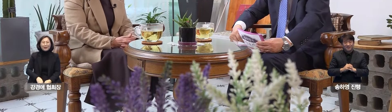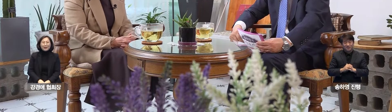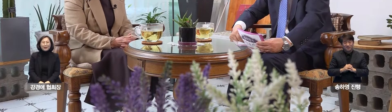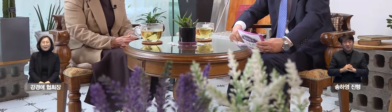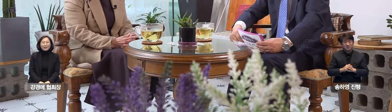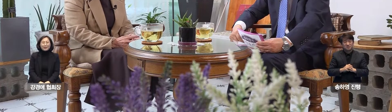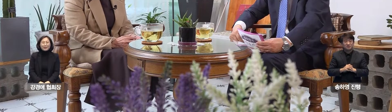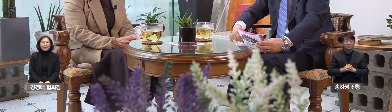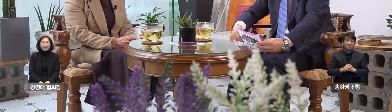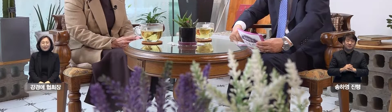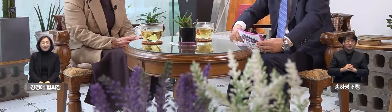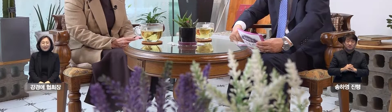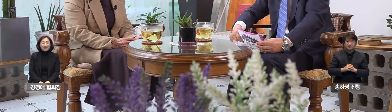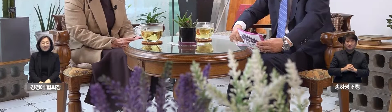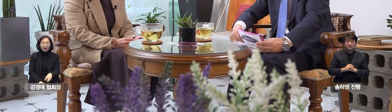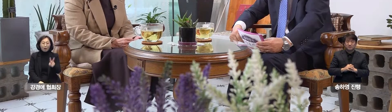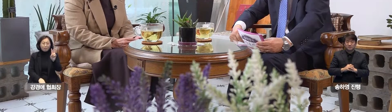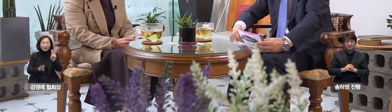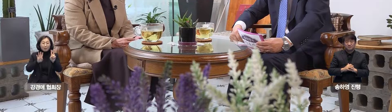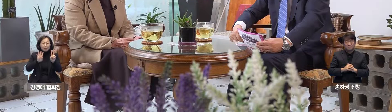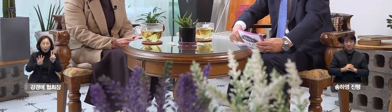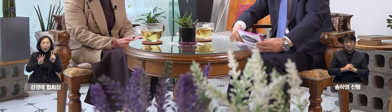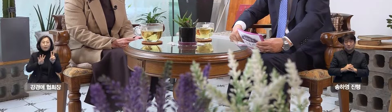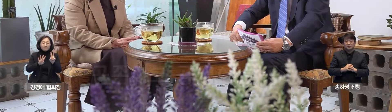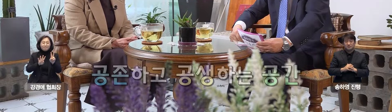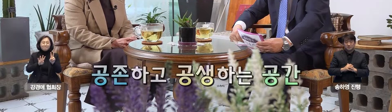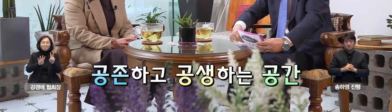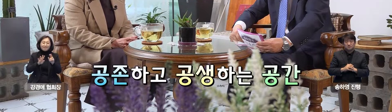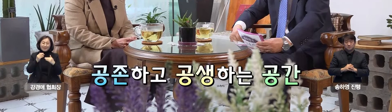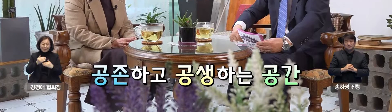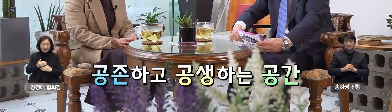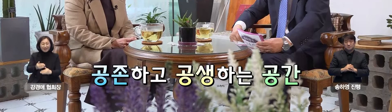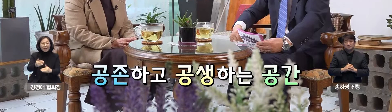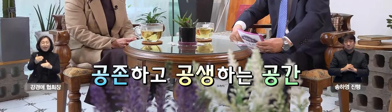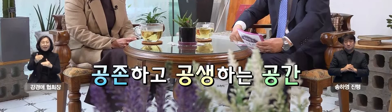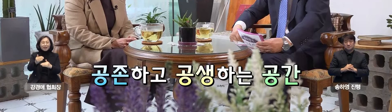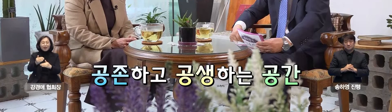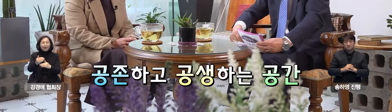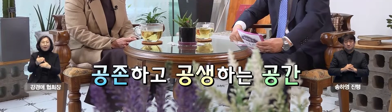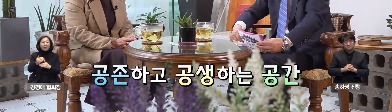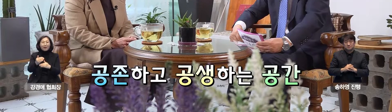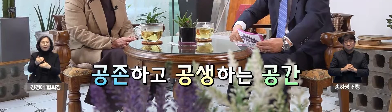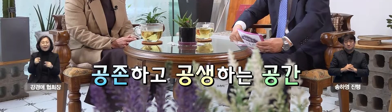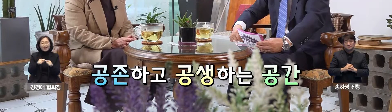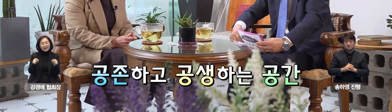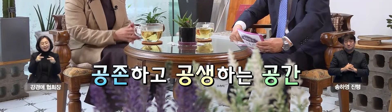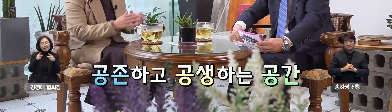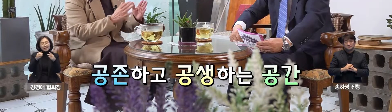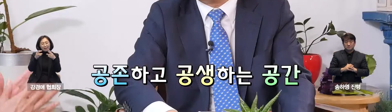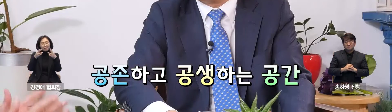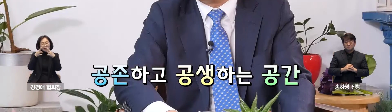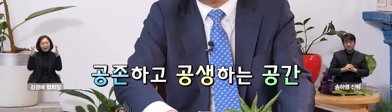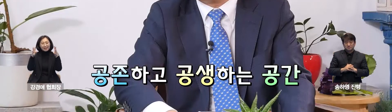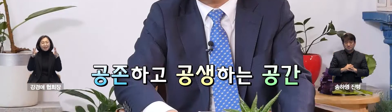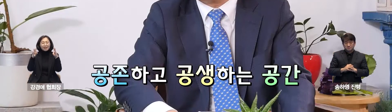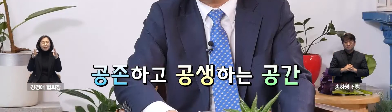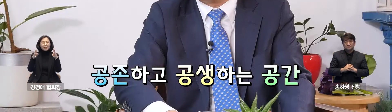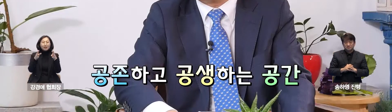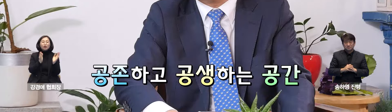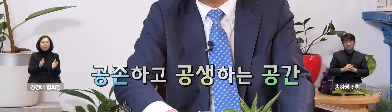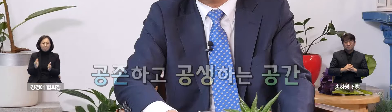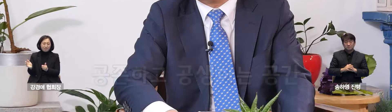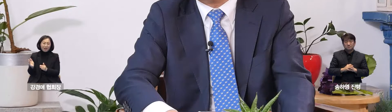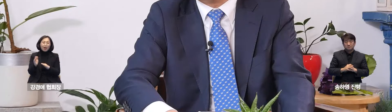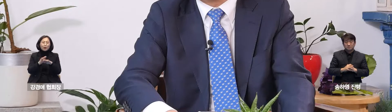그런 식으로 해서 지금 V4를 진행을 해서 같이. 1, 2, 3, 4층을 쓰고, 그러니까 공간을